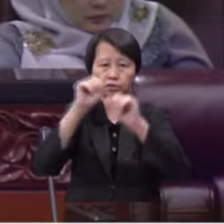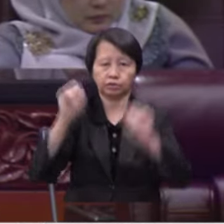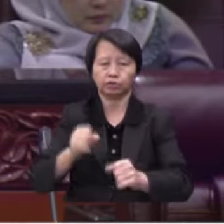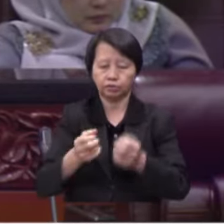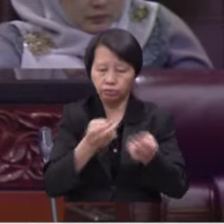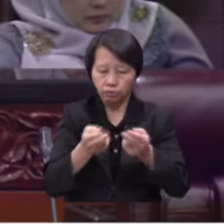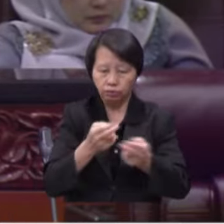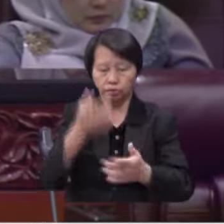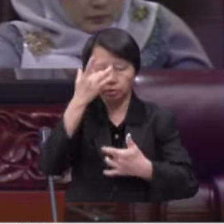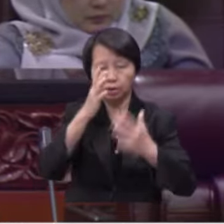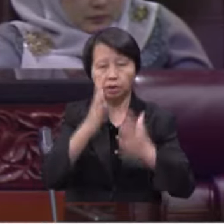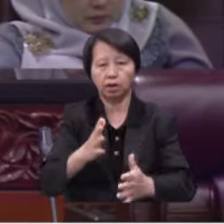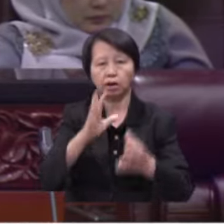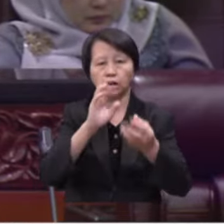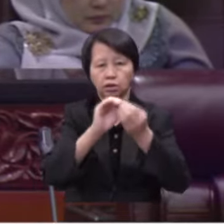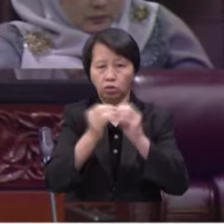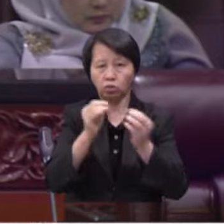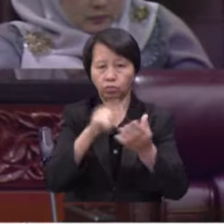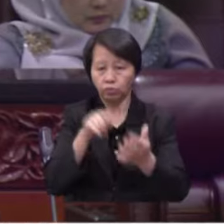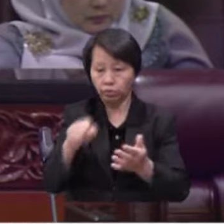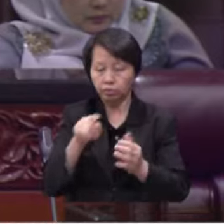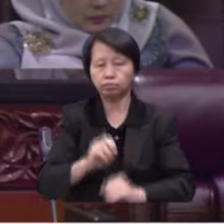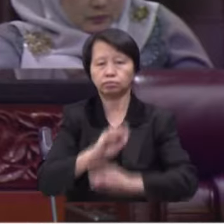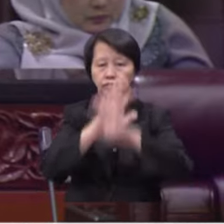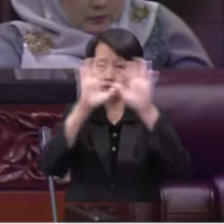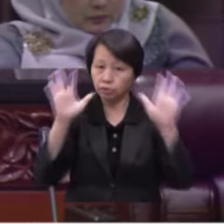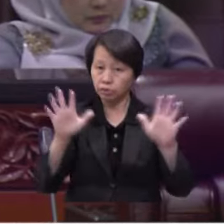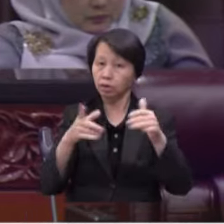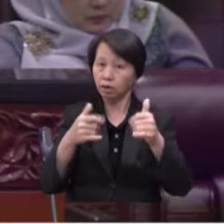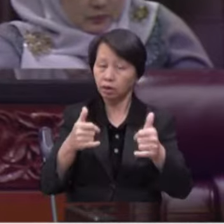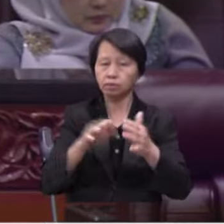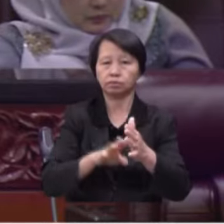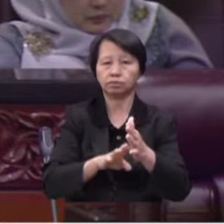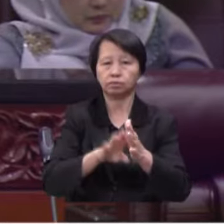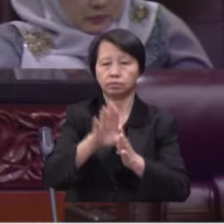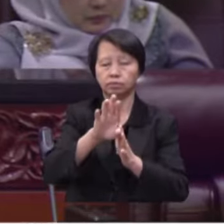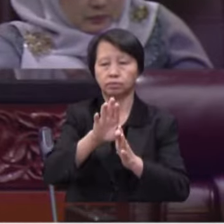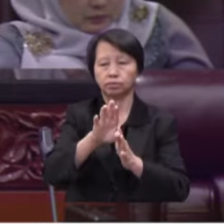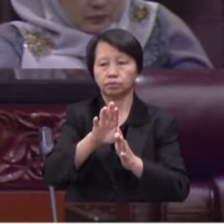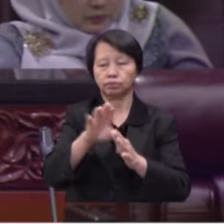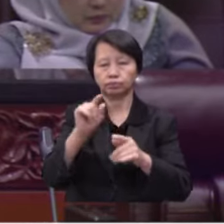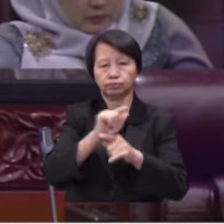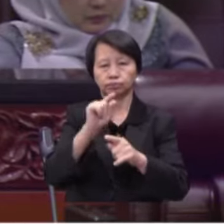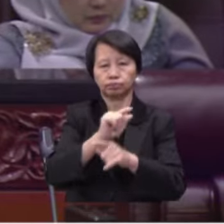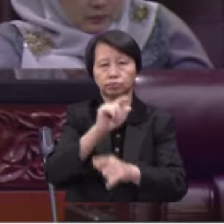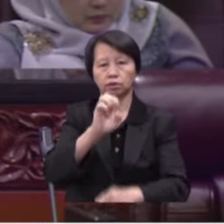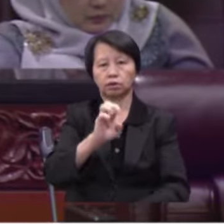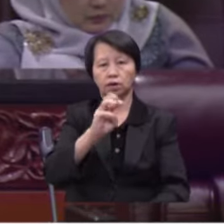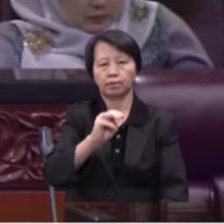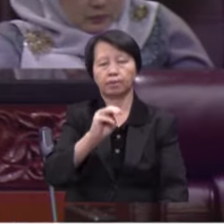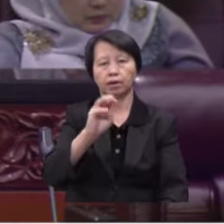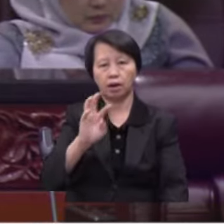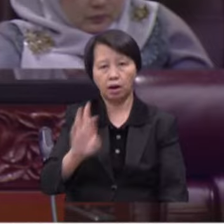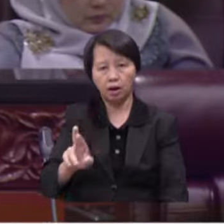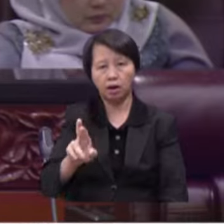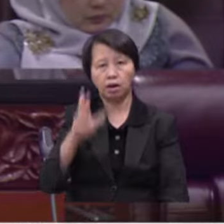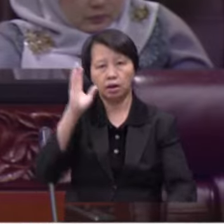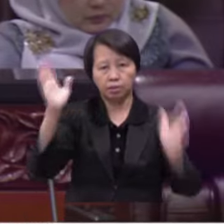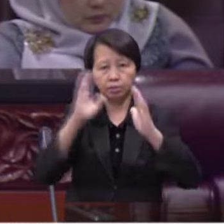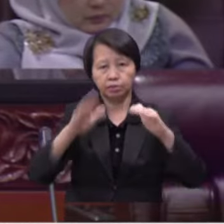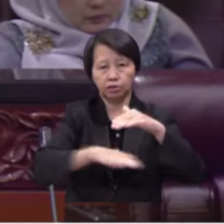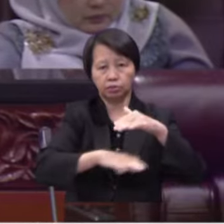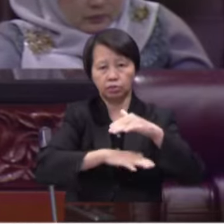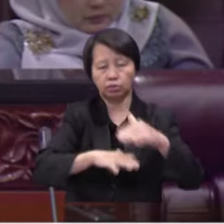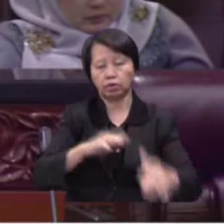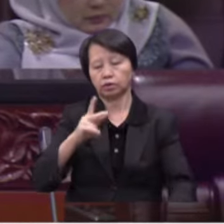pesakit dengan angka-angka ini nampak jelas prestasi penggunaan Ima di Malaysia di bawah